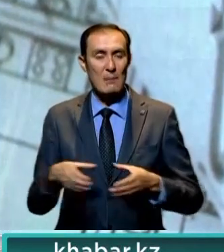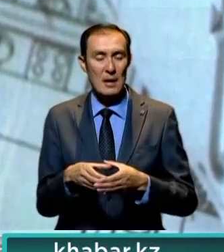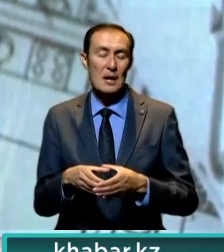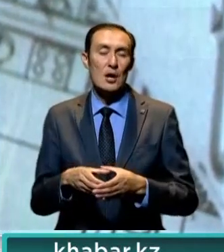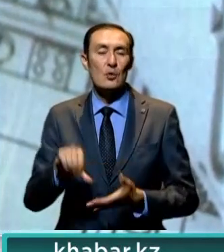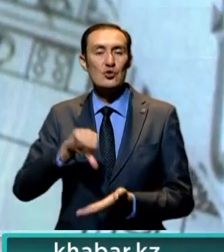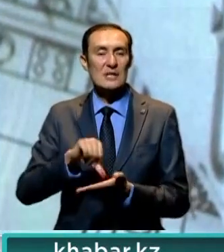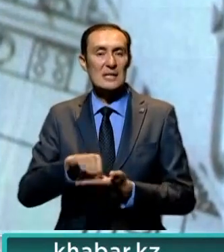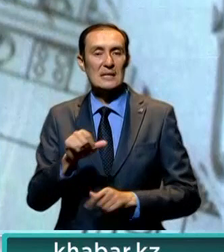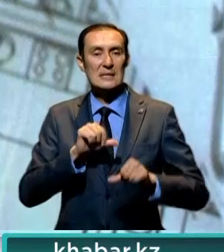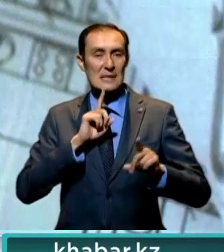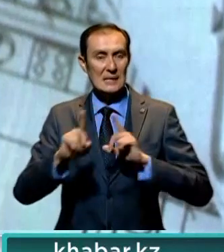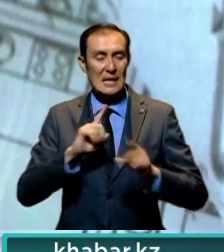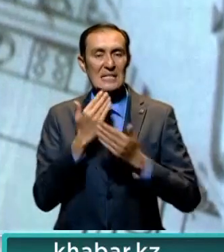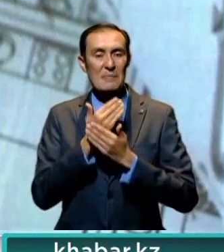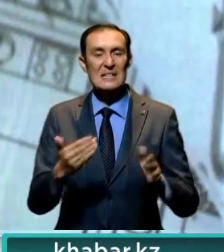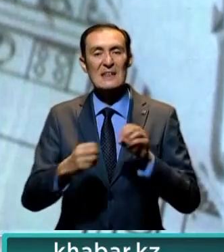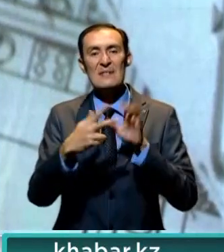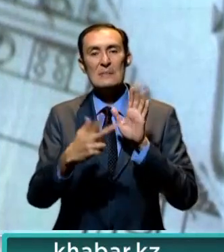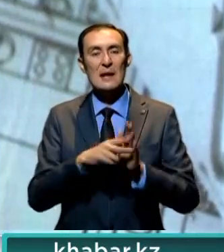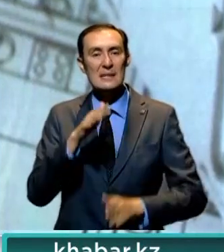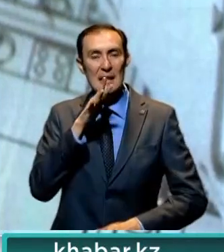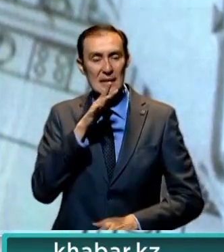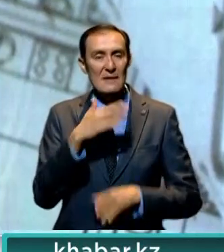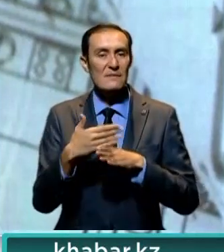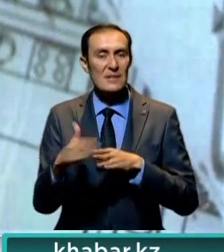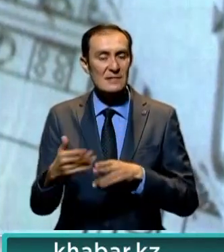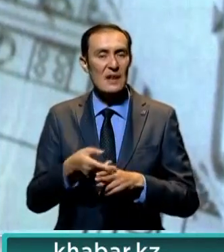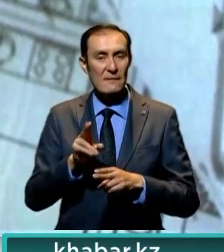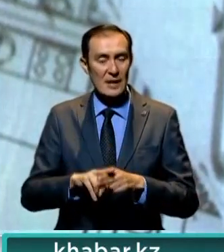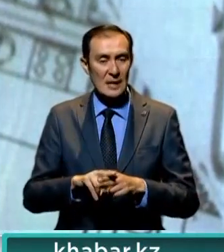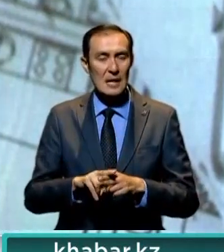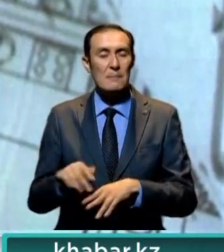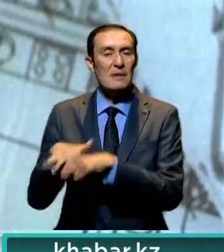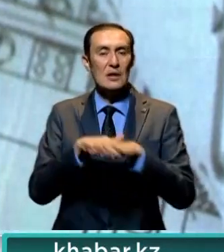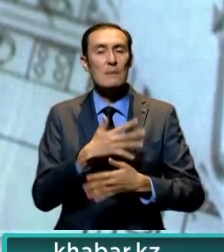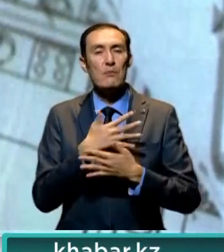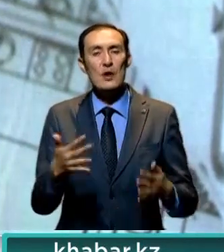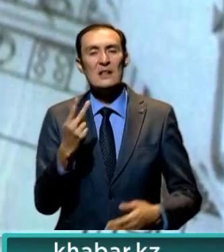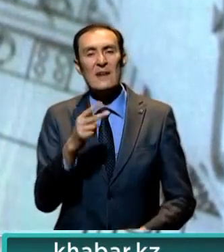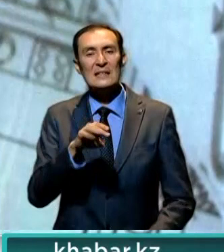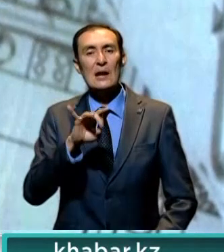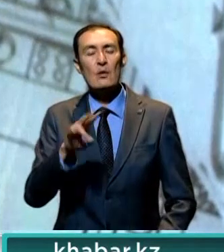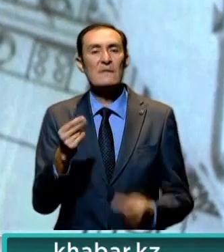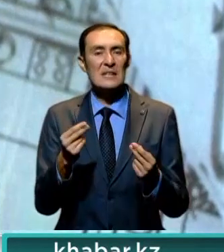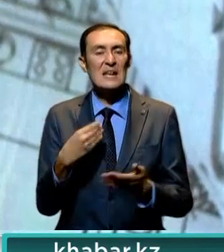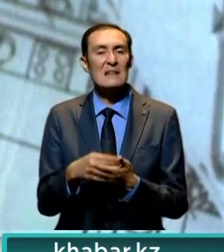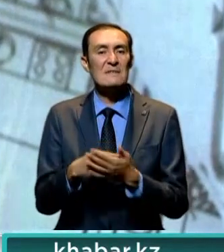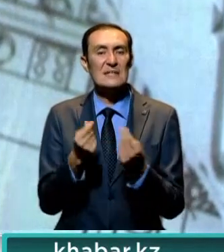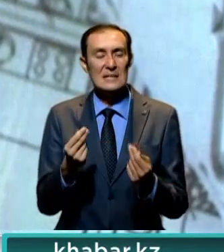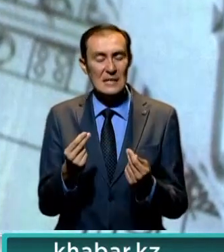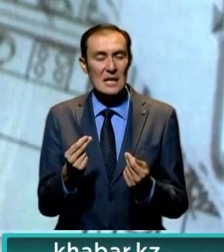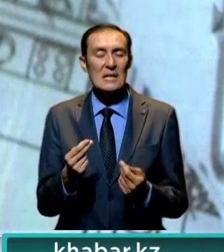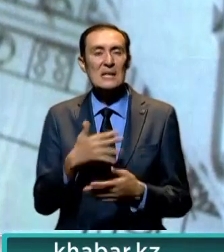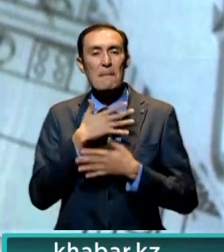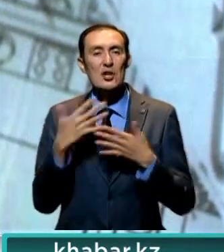отметили участники заседания, за последние 18 лет в этой сфере привлекли более 2 триллионов тенге инвестиций.